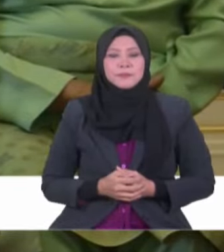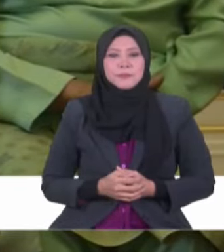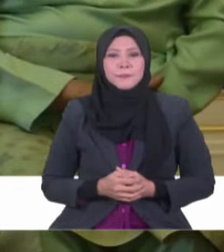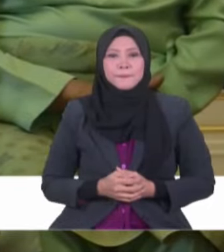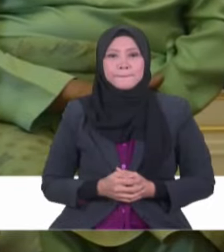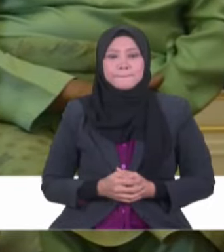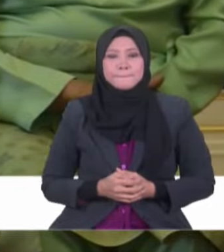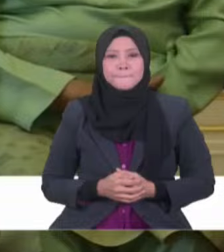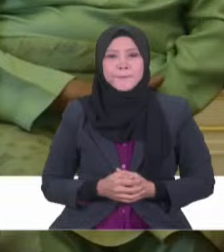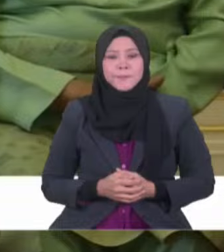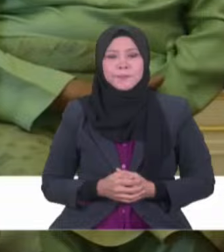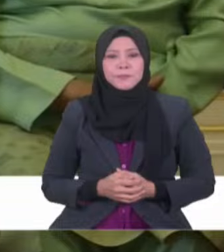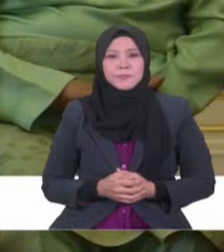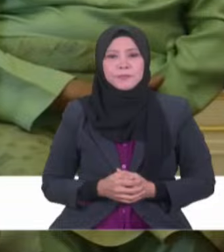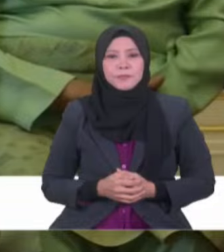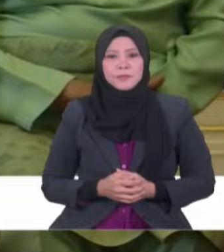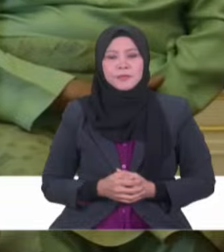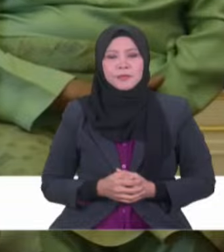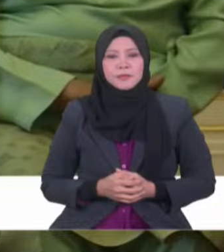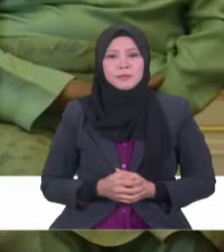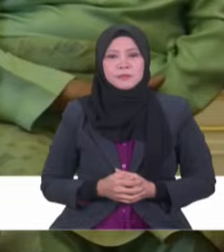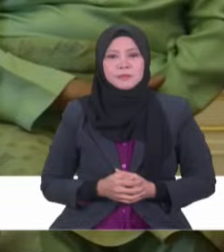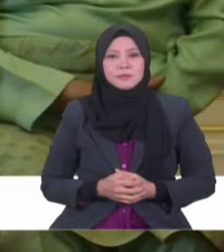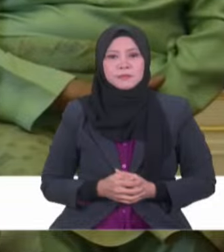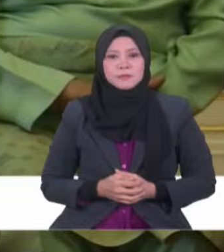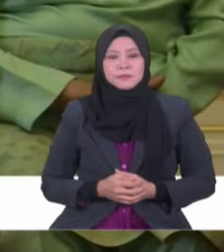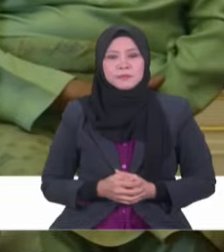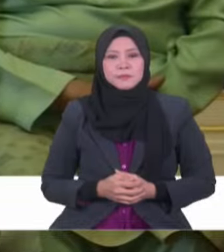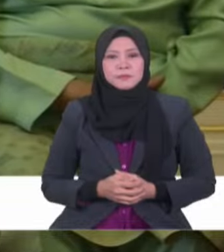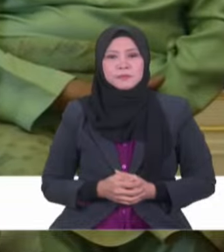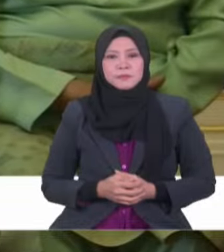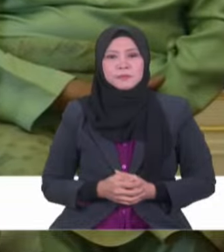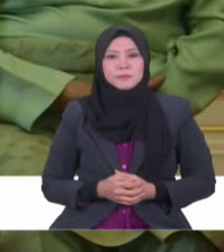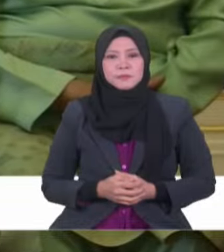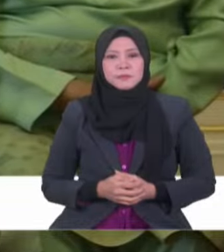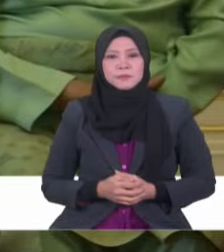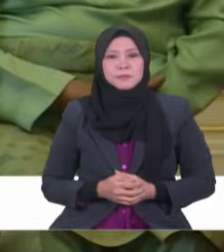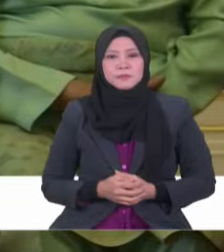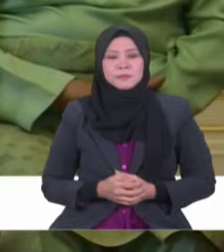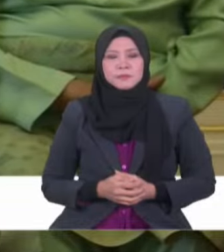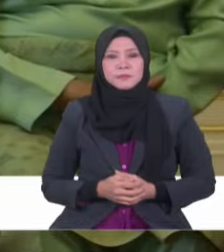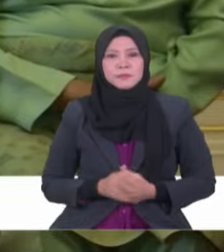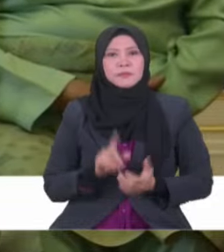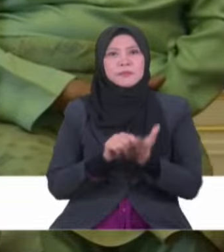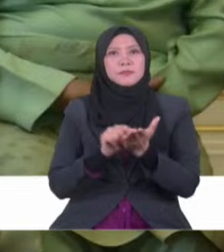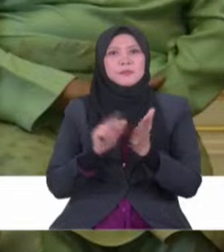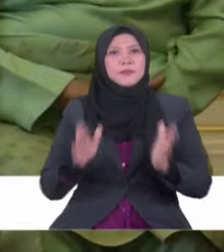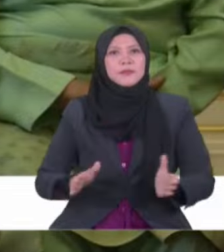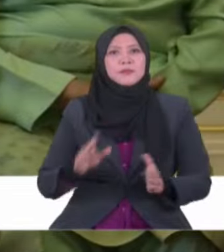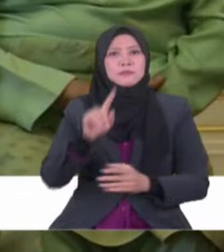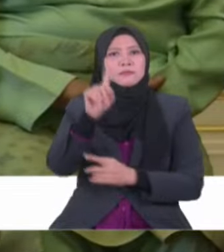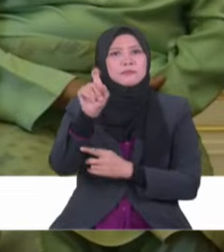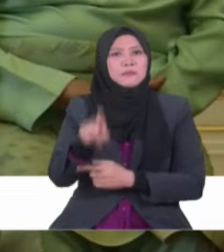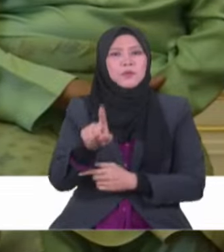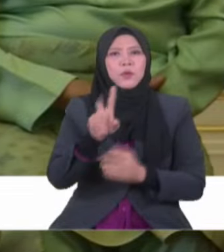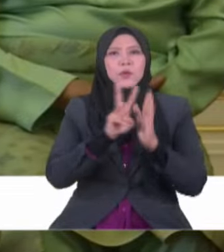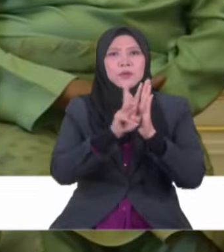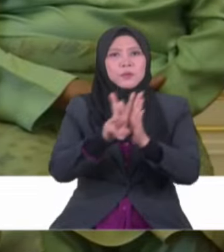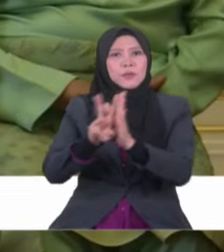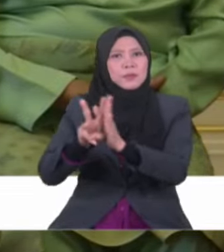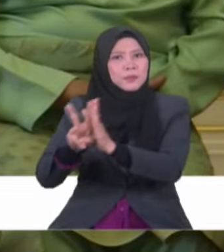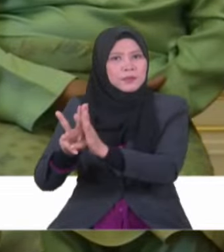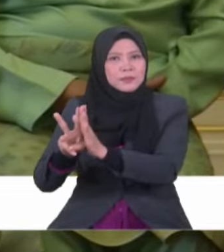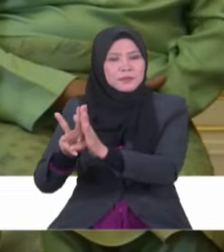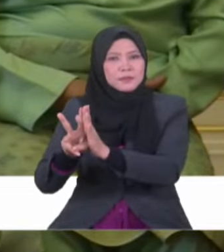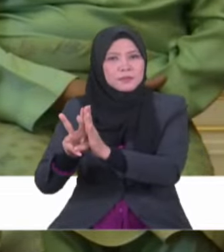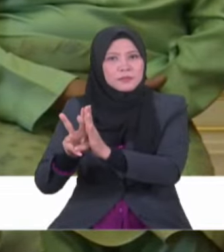Berkenaan dengan pelantikan wakil RGN, sebab sebelum ini kita dibahamkan wakil-wakil daripada negeri-negeri dalam RGN tidak